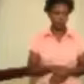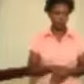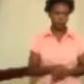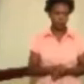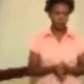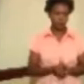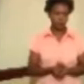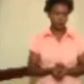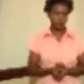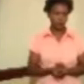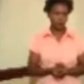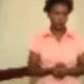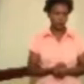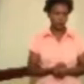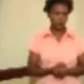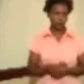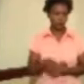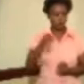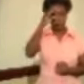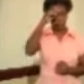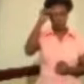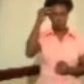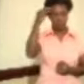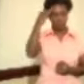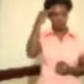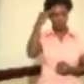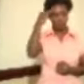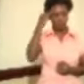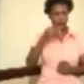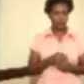merci Madame Maniga. Monsieur Martelly, sur la question de la